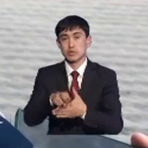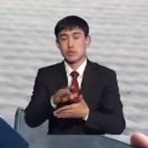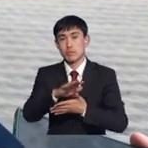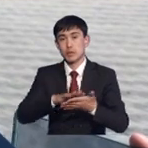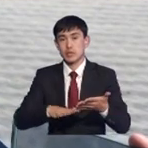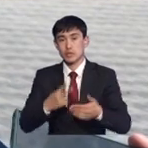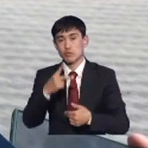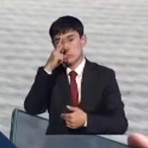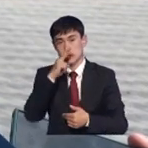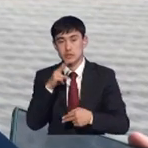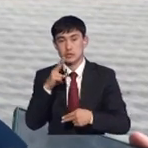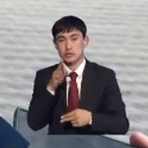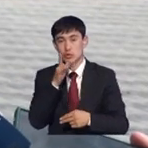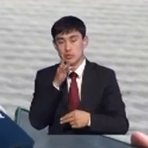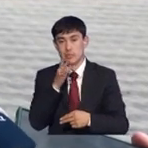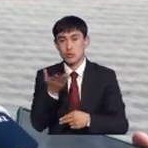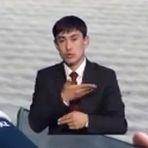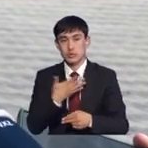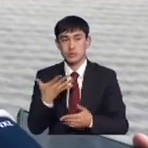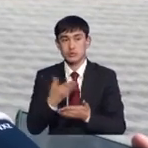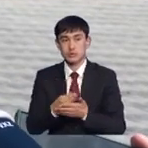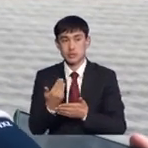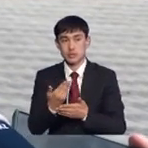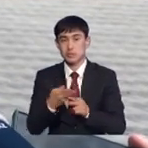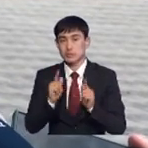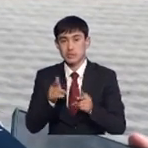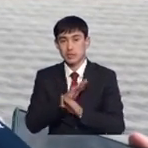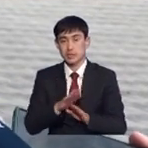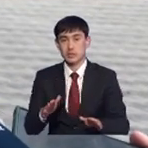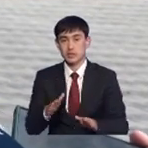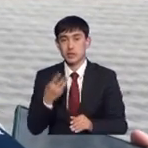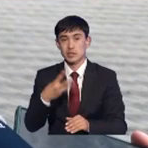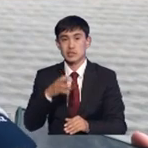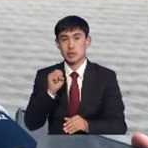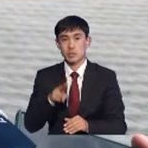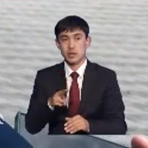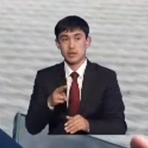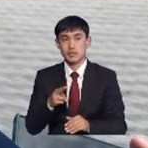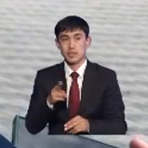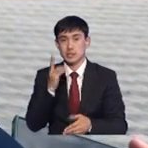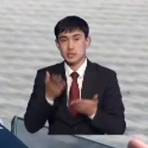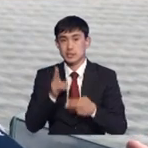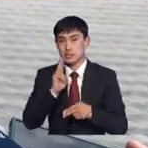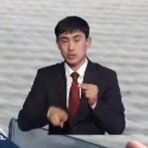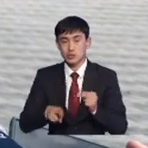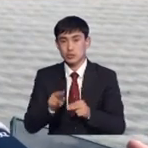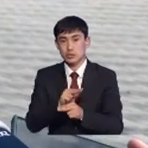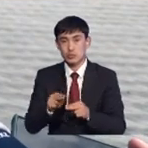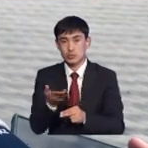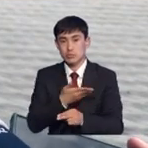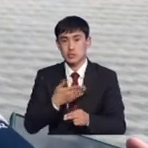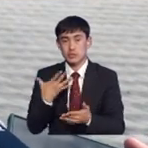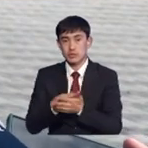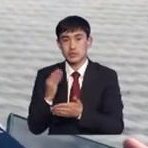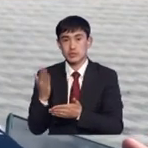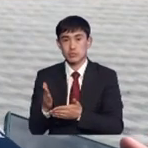продление двухмесячного срока, но мы со своей стороны с этим не согласны. 30 апреля, если они не закончат данный капитальный ремонт, то мы со